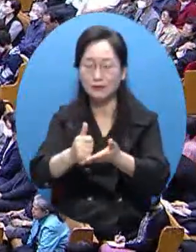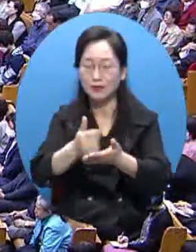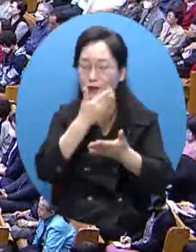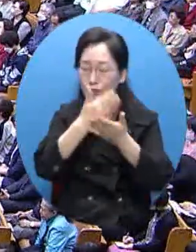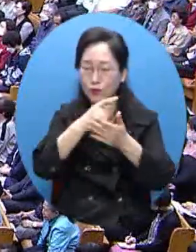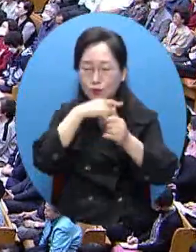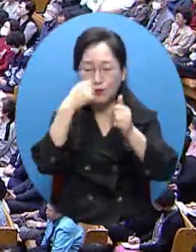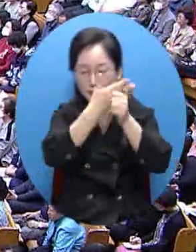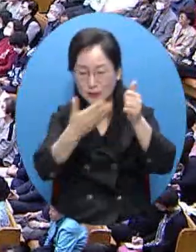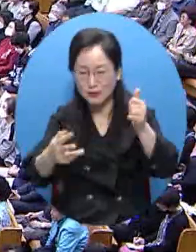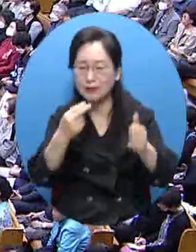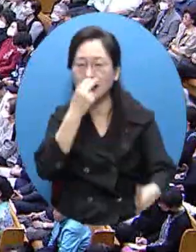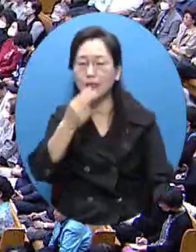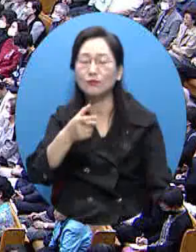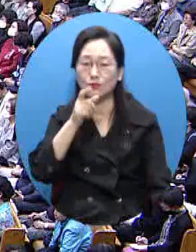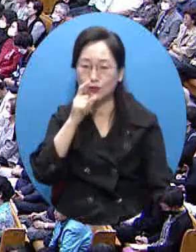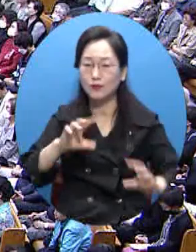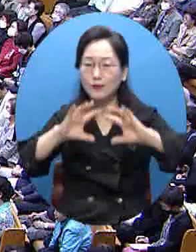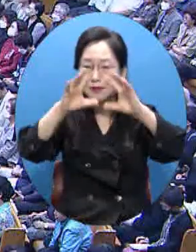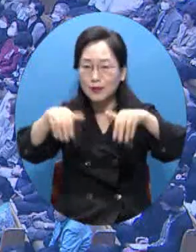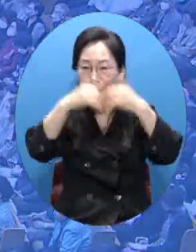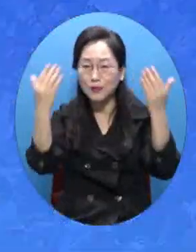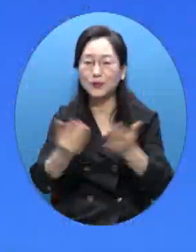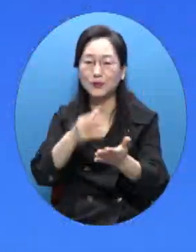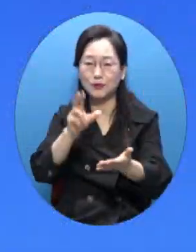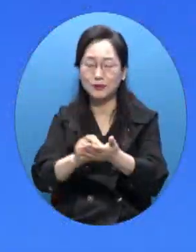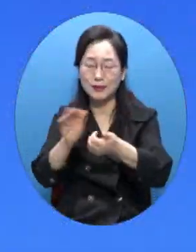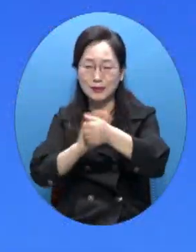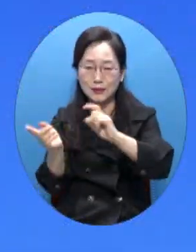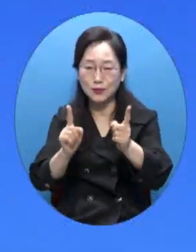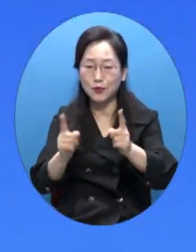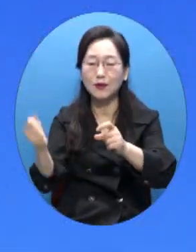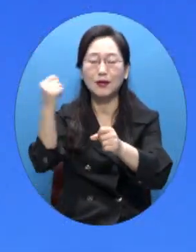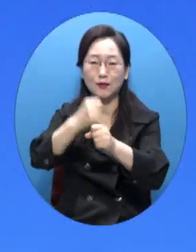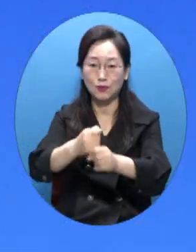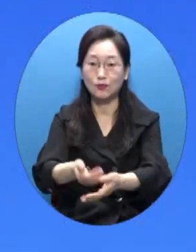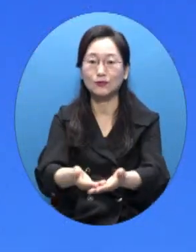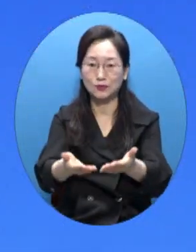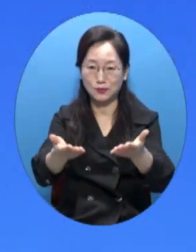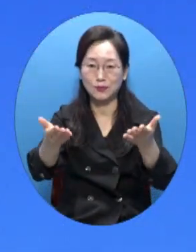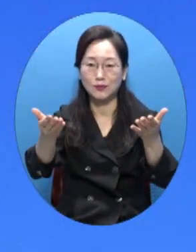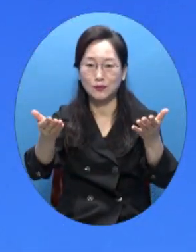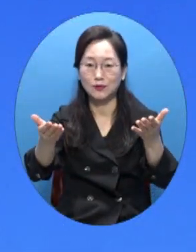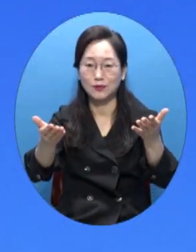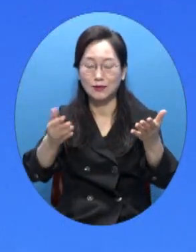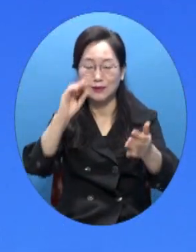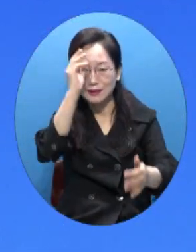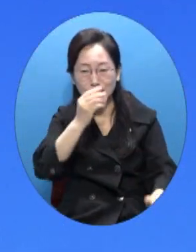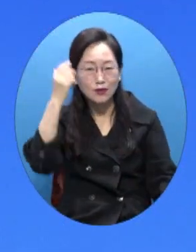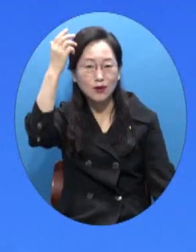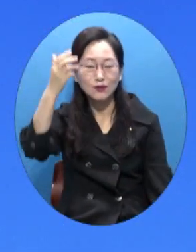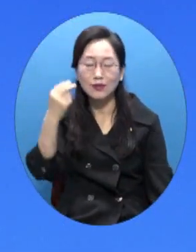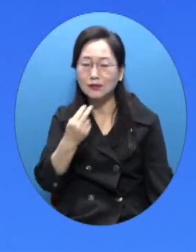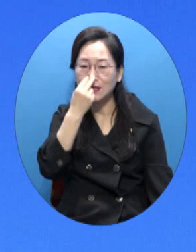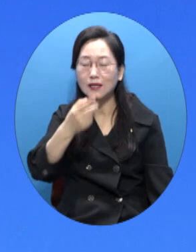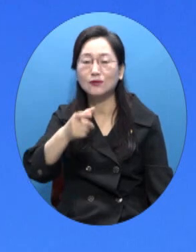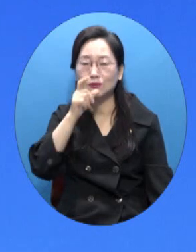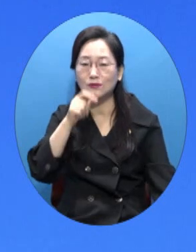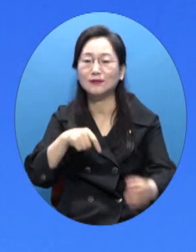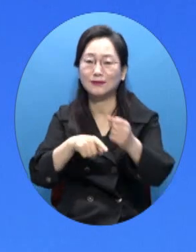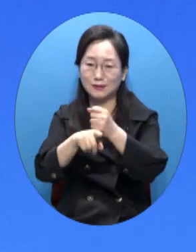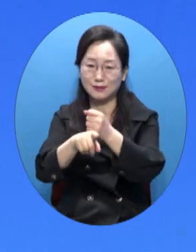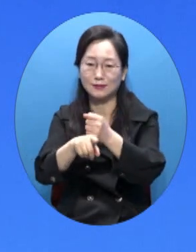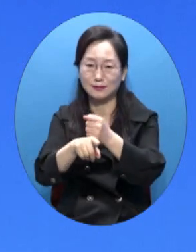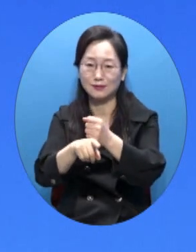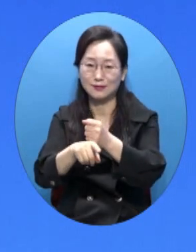생수, 세상의 모든 문제를 치료하고 회복시키는 성령의 생수를 말씀하고